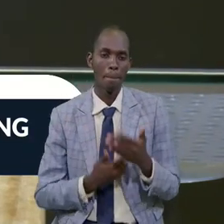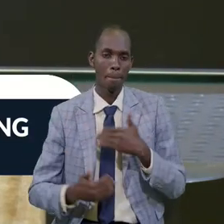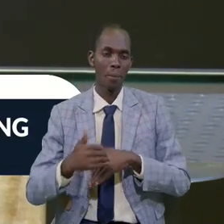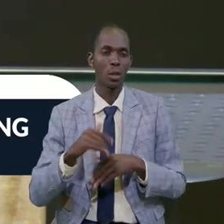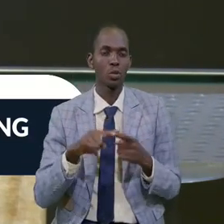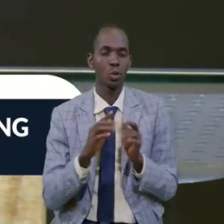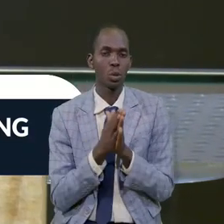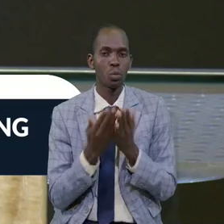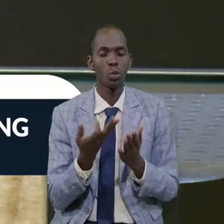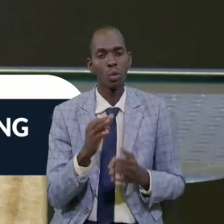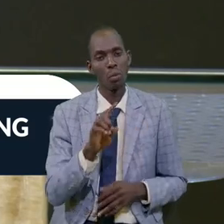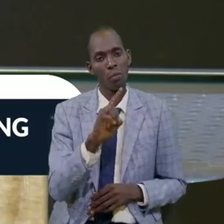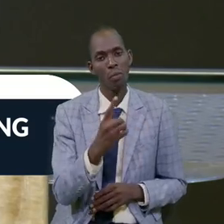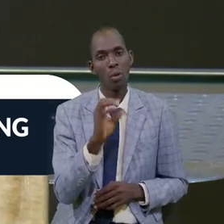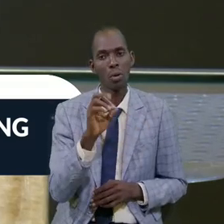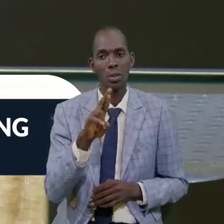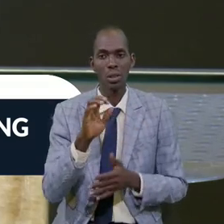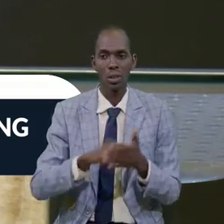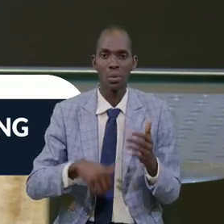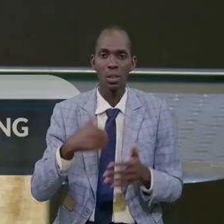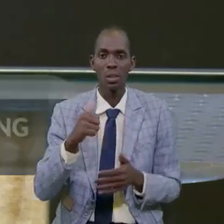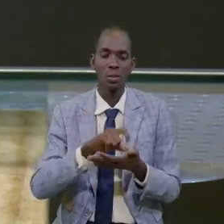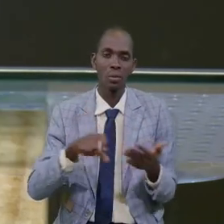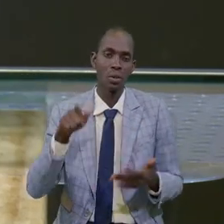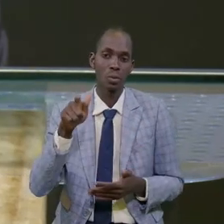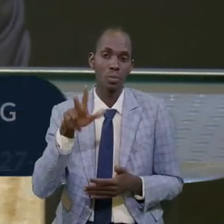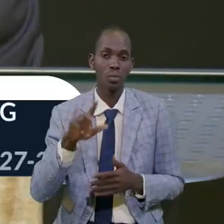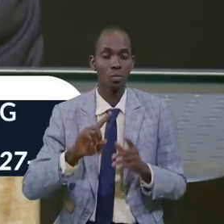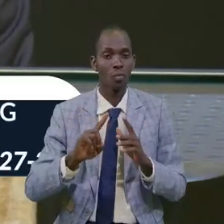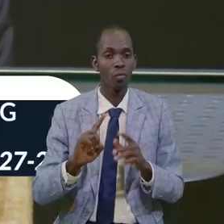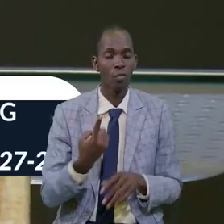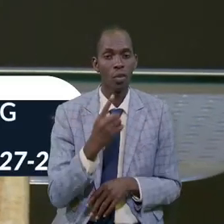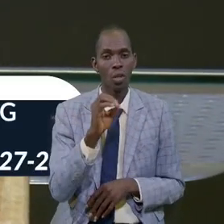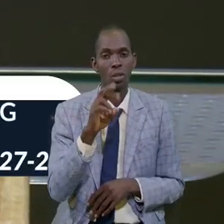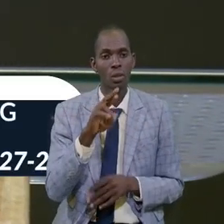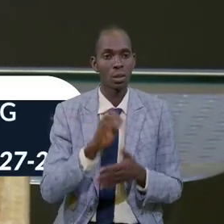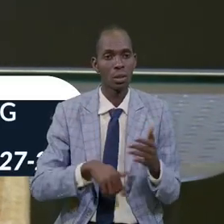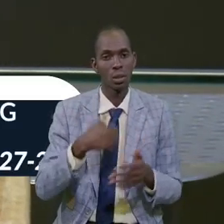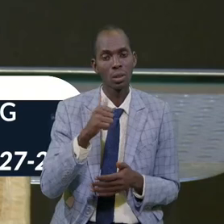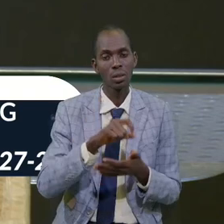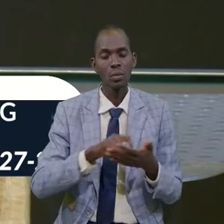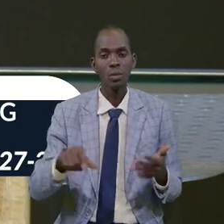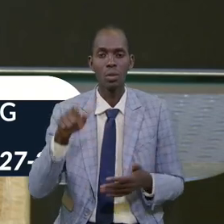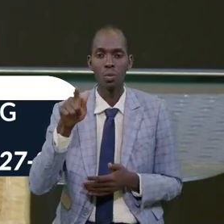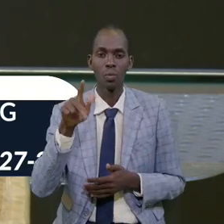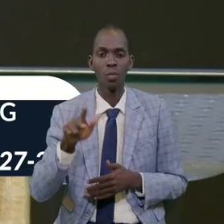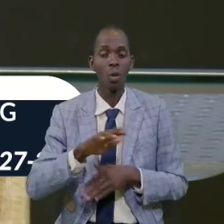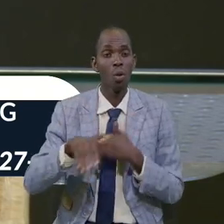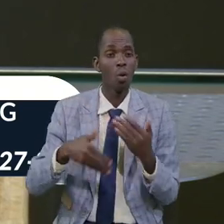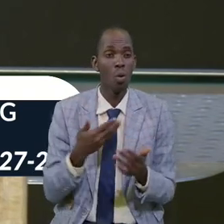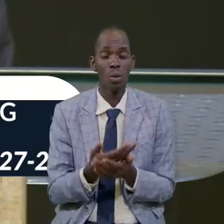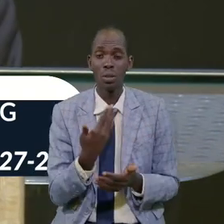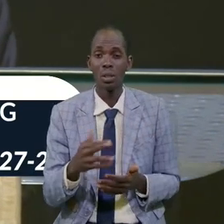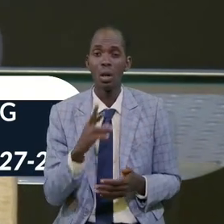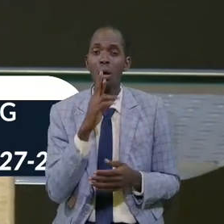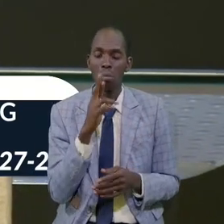les autres. 1 Corinthiens 10, verset 23. 1 Corinthiens 10, 23. Tout